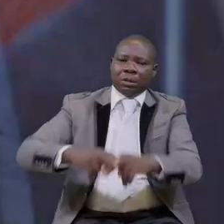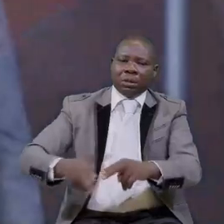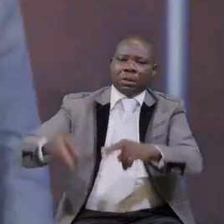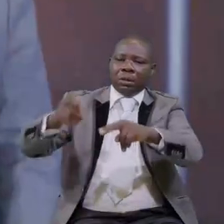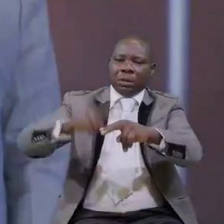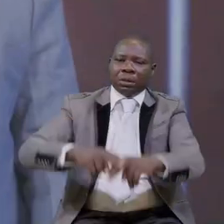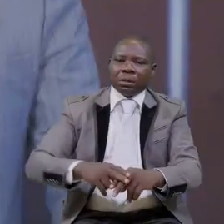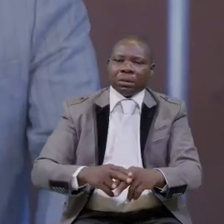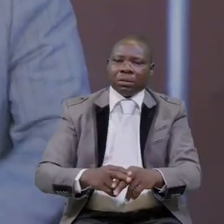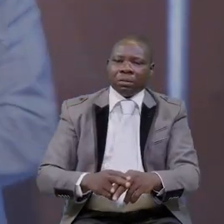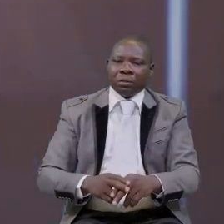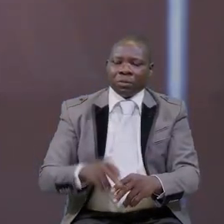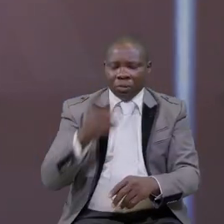augmentait.